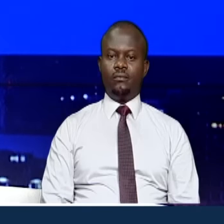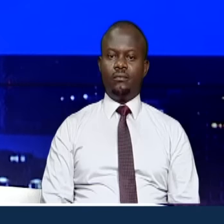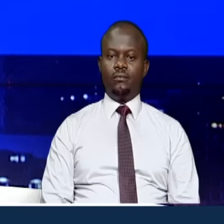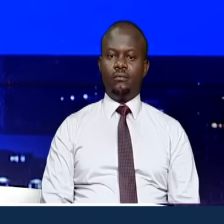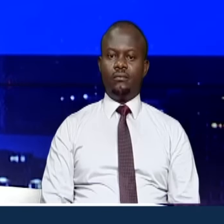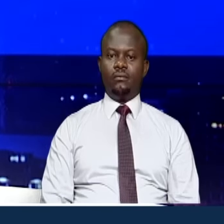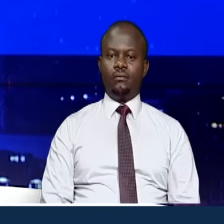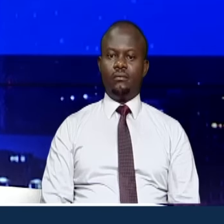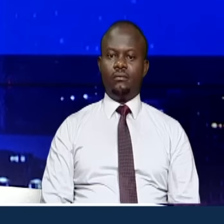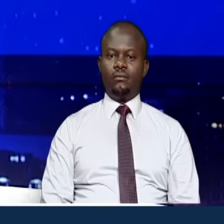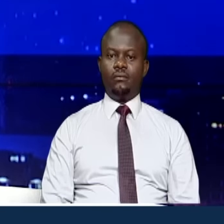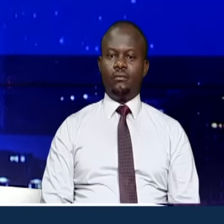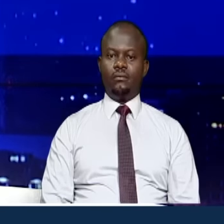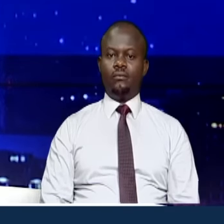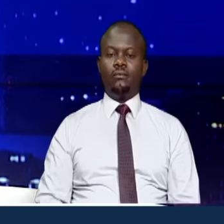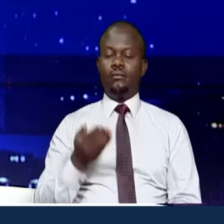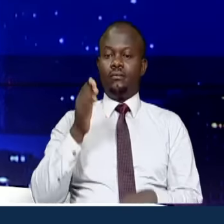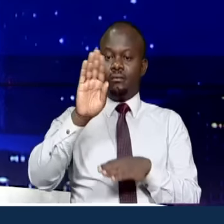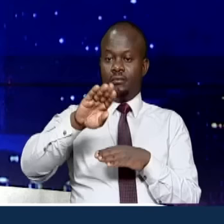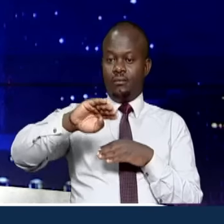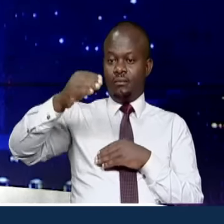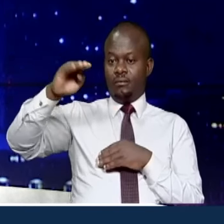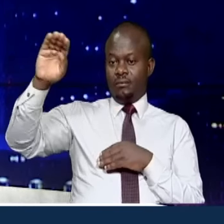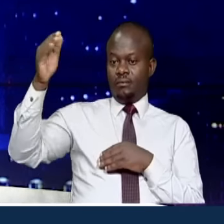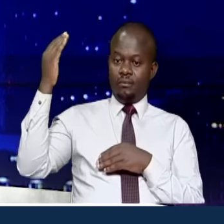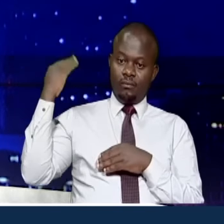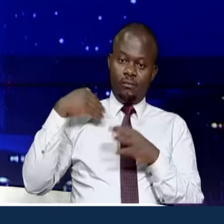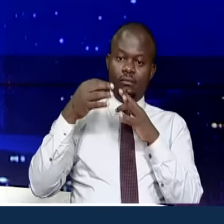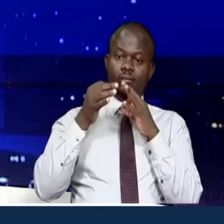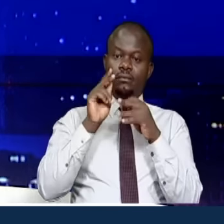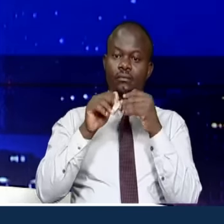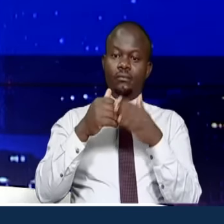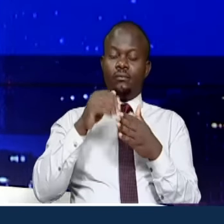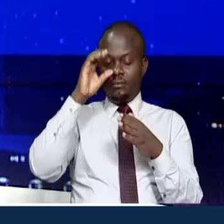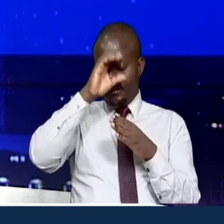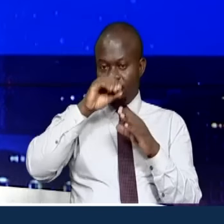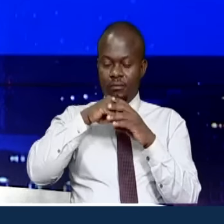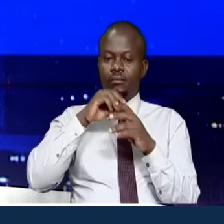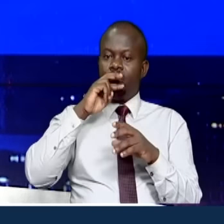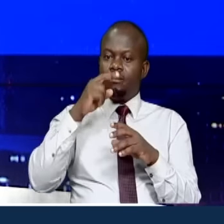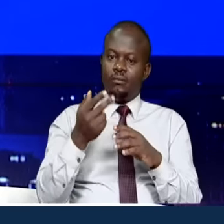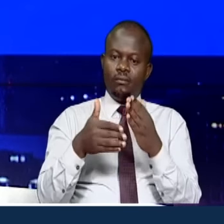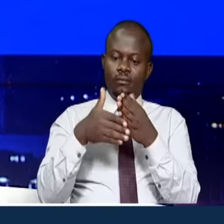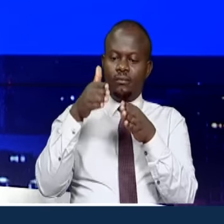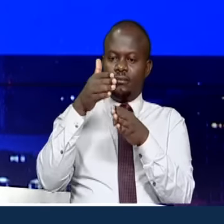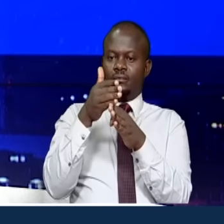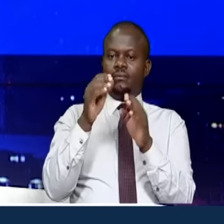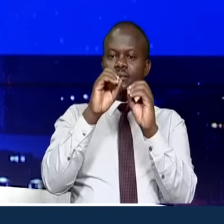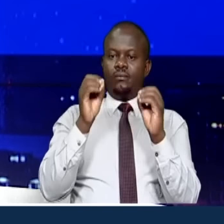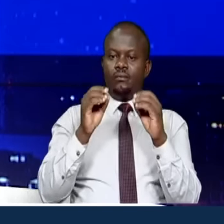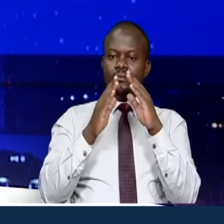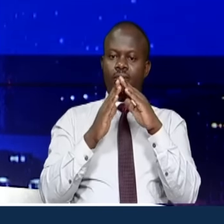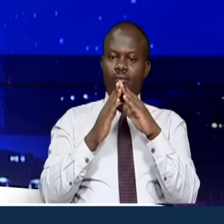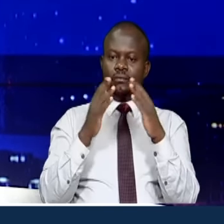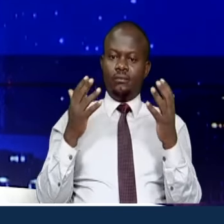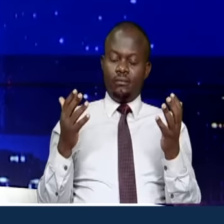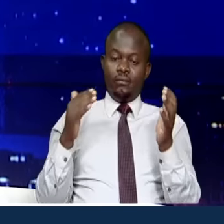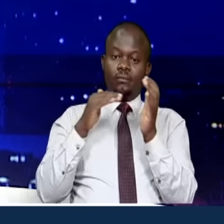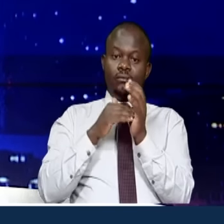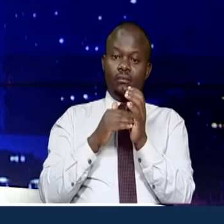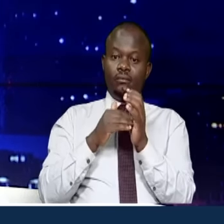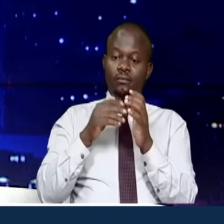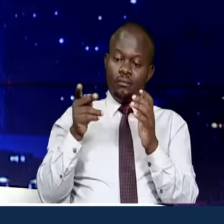Dusubire mu karere ka Gicumbi, nkuko nari nabikomojeho kare, aho abaturage bishatsemo ibisubizo biyubakira ibiro by'umudugudu ndetse